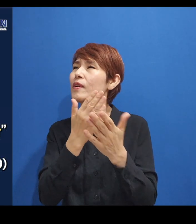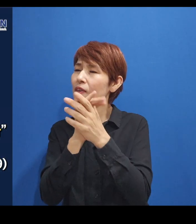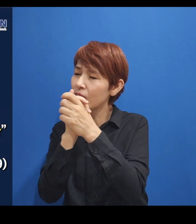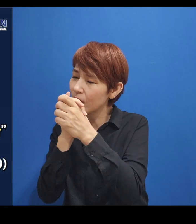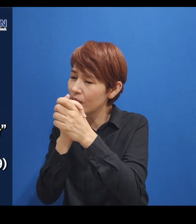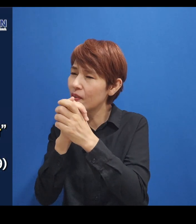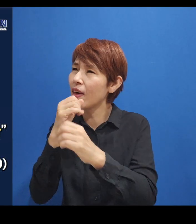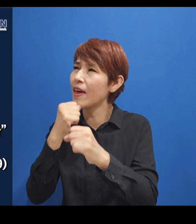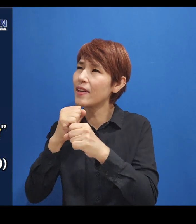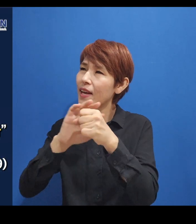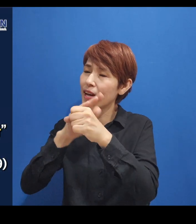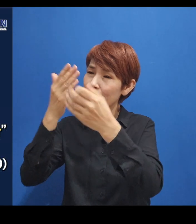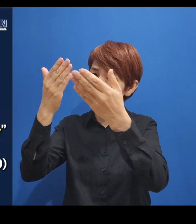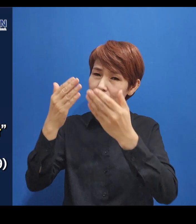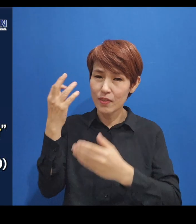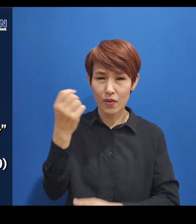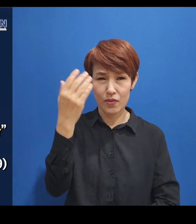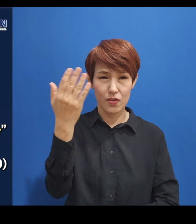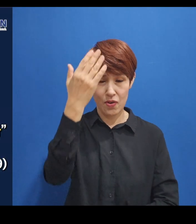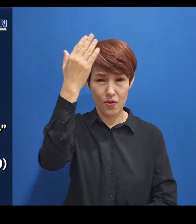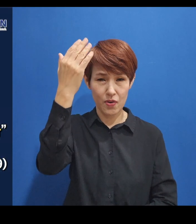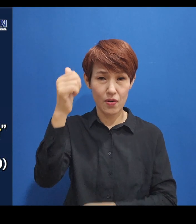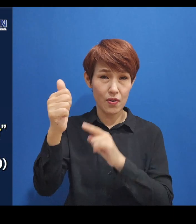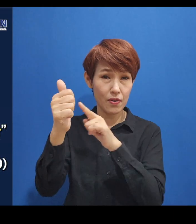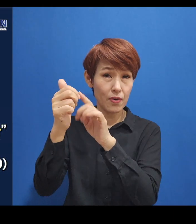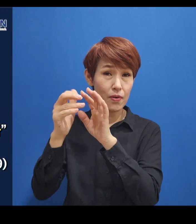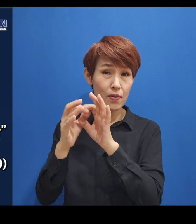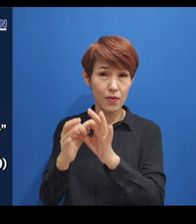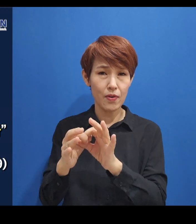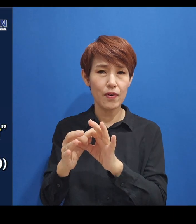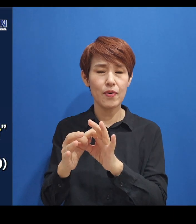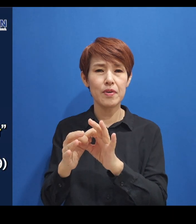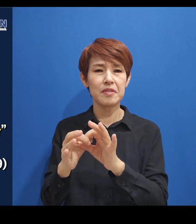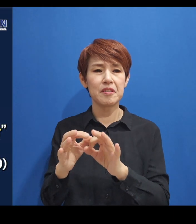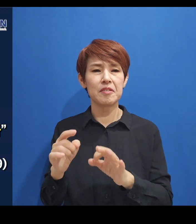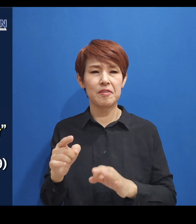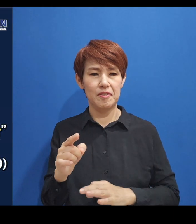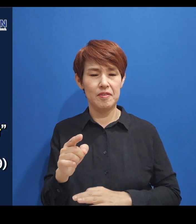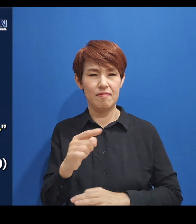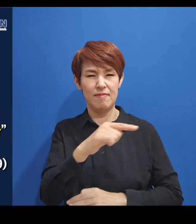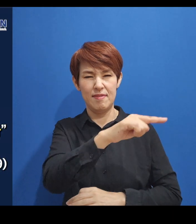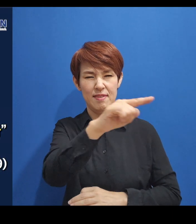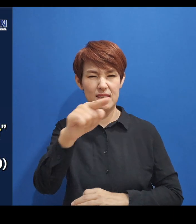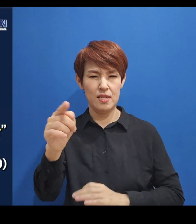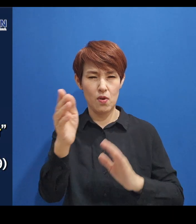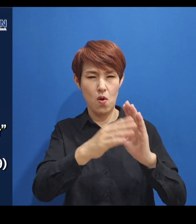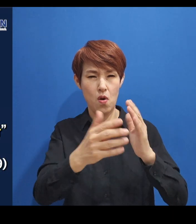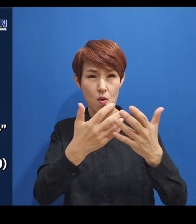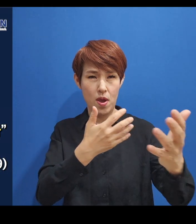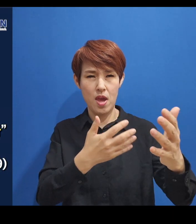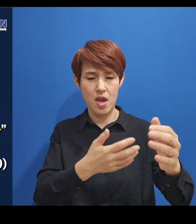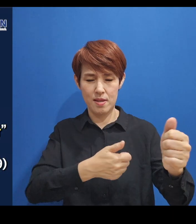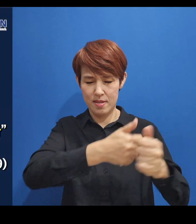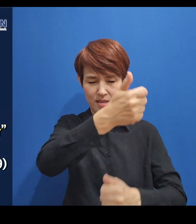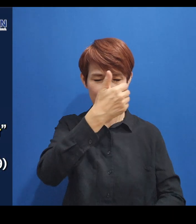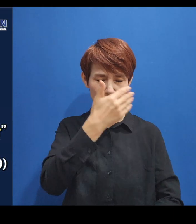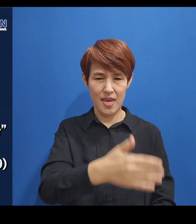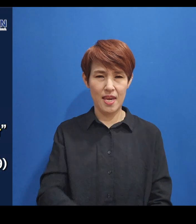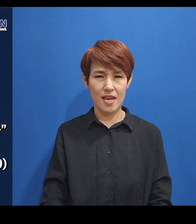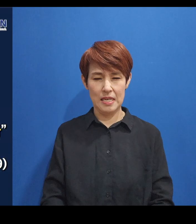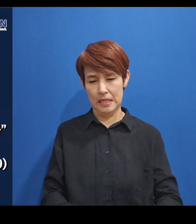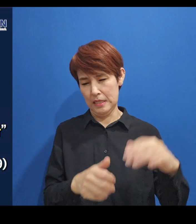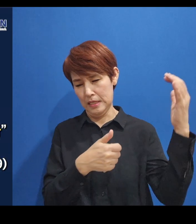분, 그분으로 말미암아 우리가 공회를 이기되 넉넉히, 박해를